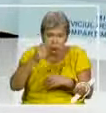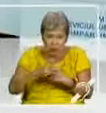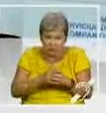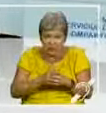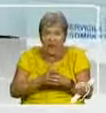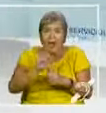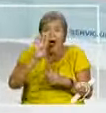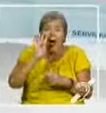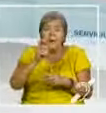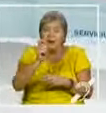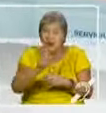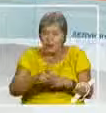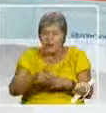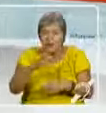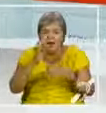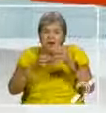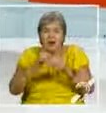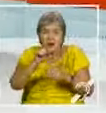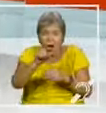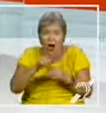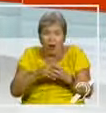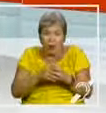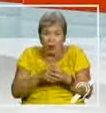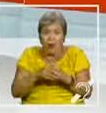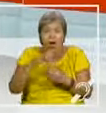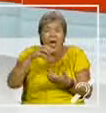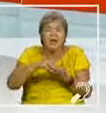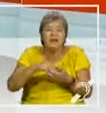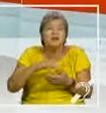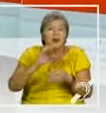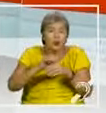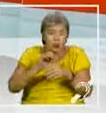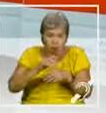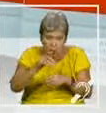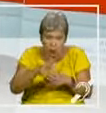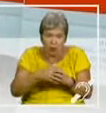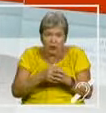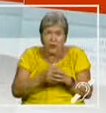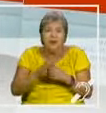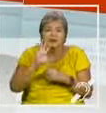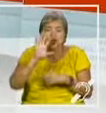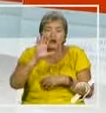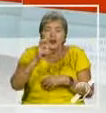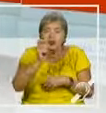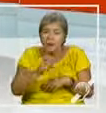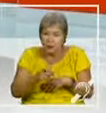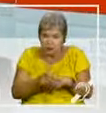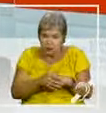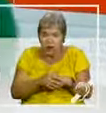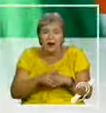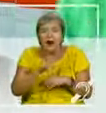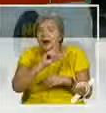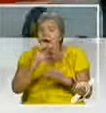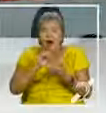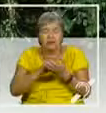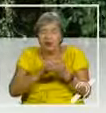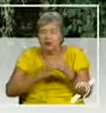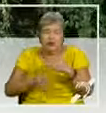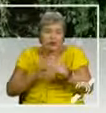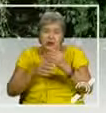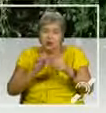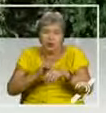Cea de-a 4-a victimă este evaluată la fața locului în prezent de echipajul cu medic și cea de-a 5-a nu a avut nevoie de îngrijiri